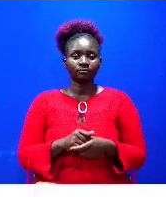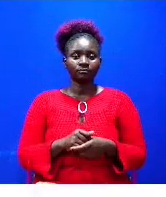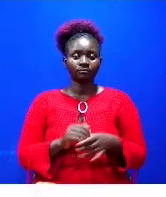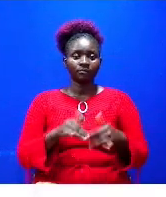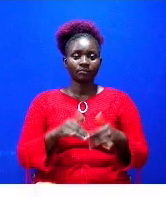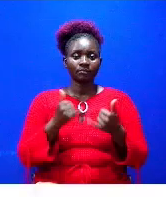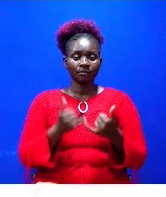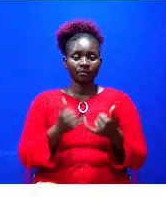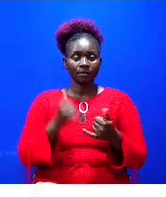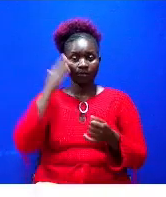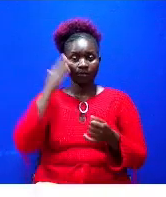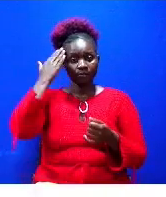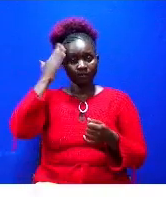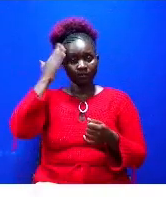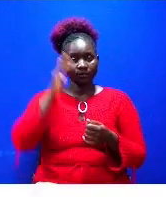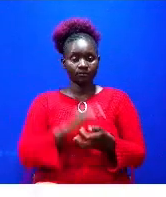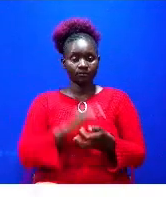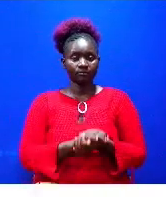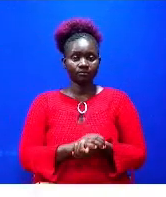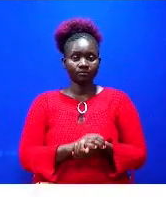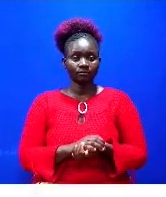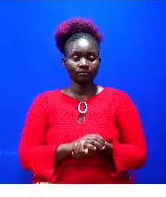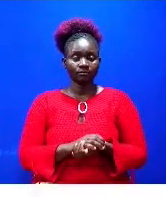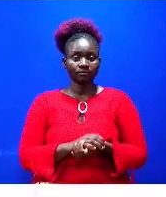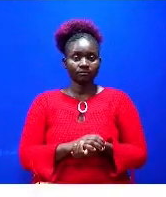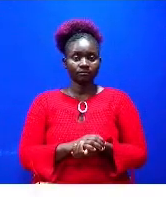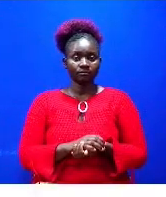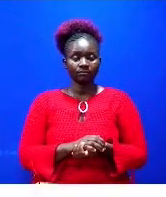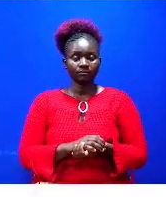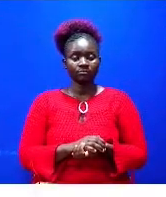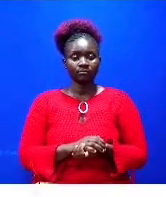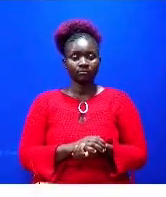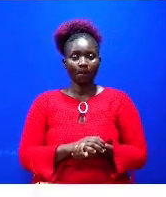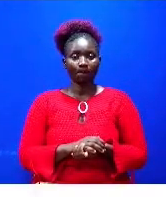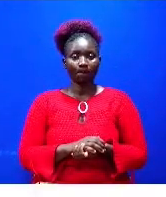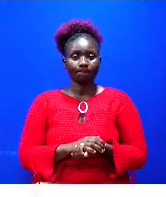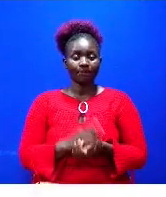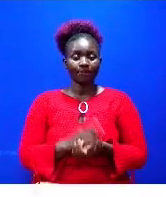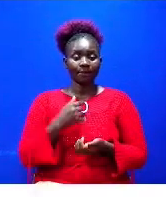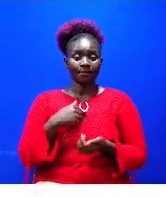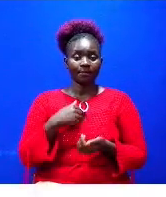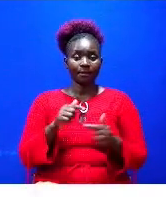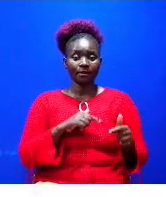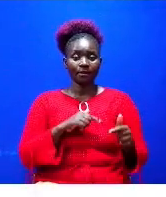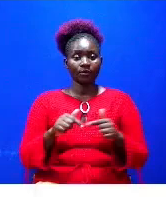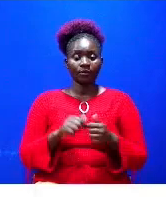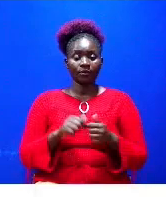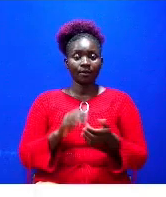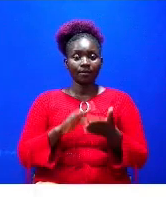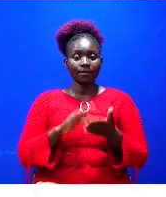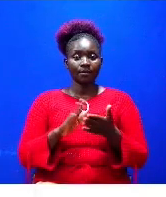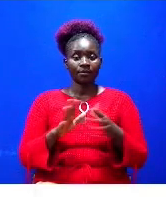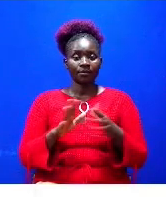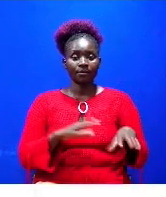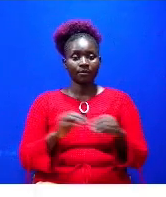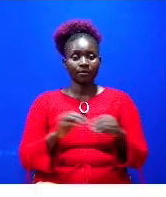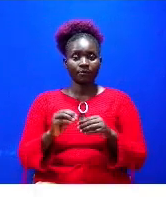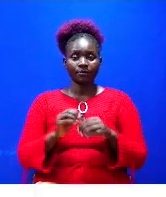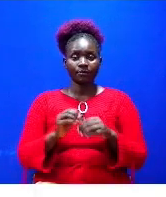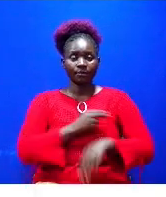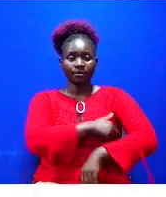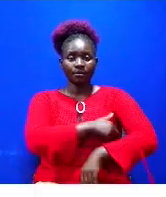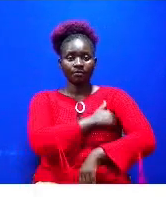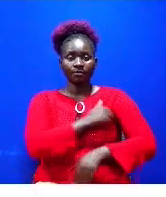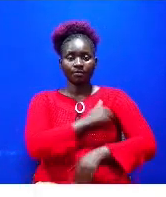sinyete Kima iti wano nga kienda kore ngonye Kili midi ya tiri ya hake tuwa kaminyo kampa kabu mugambi taikera mugambi ya